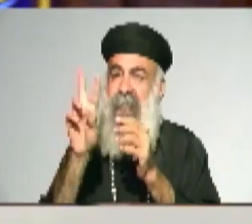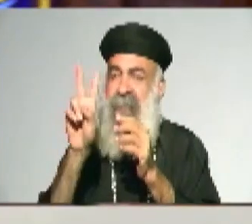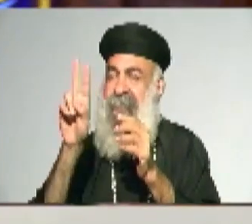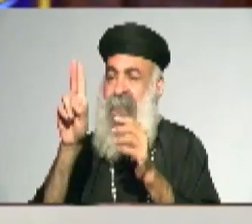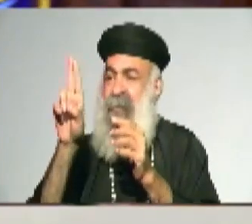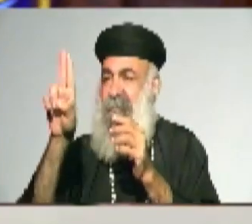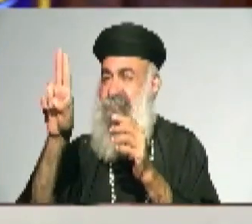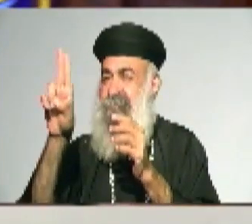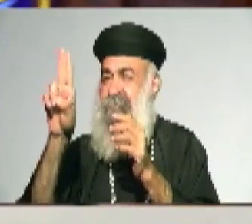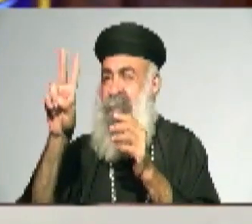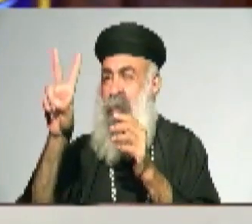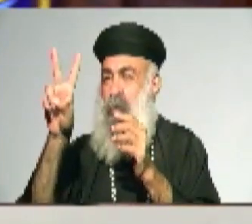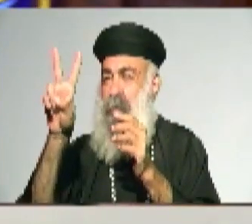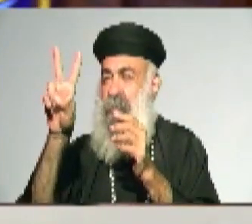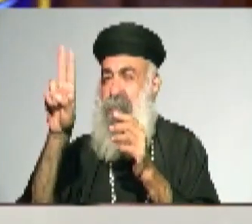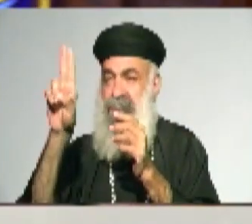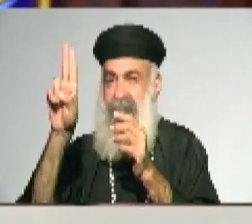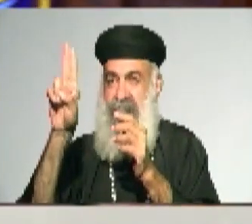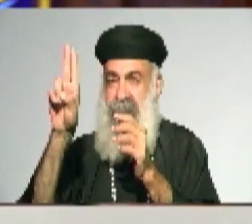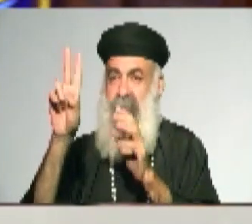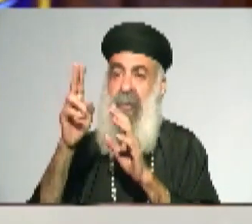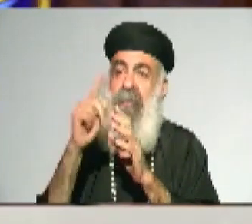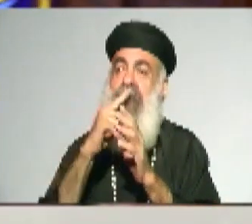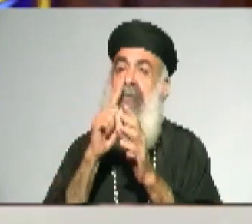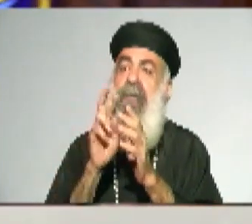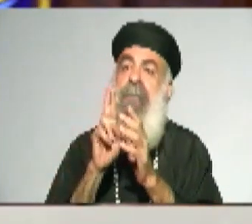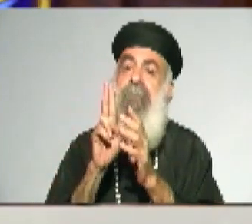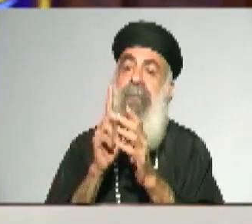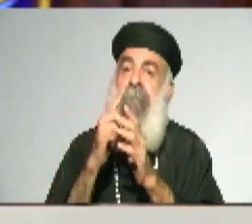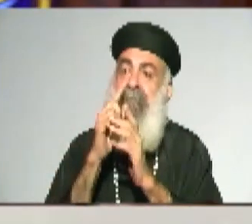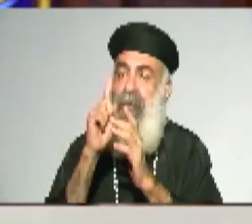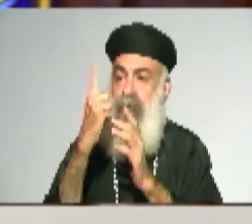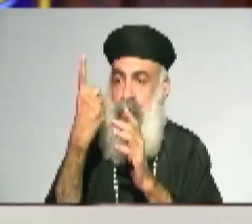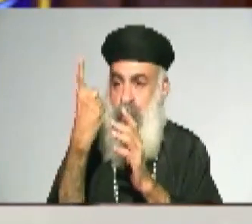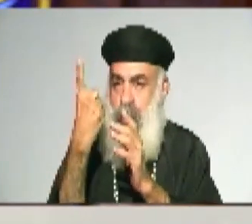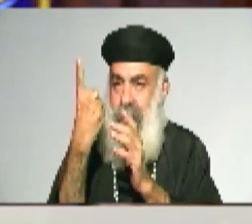عامل صباعه كده، لكن احنا بنقول شخص واحد.